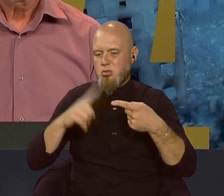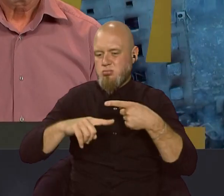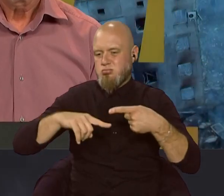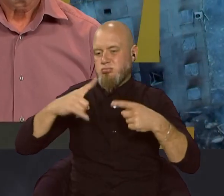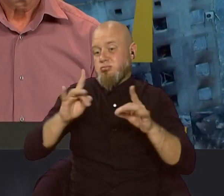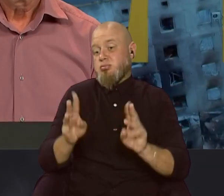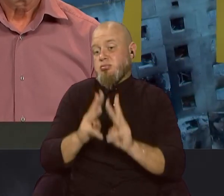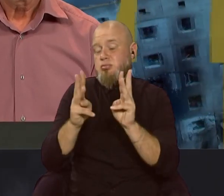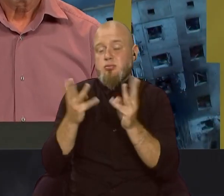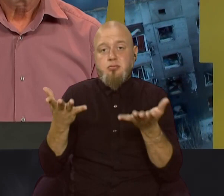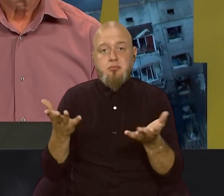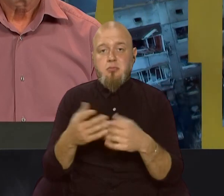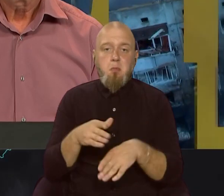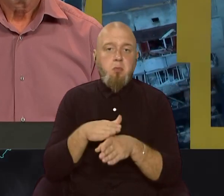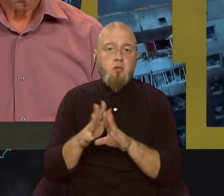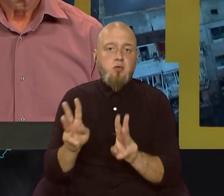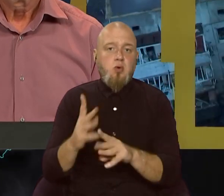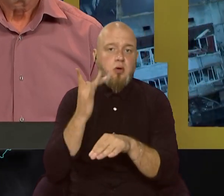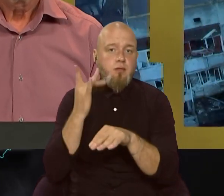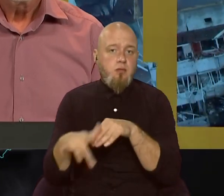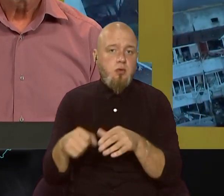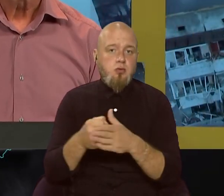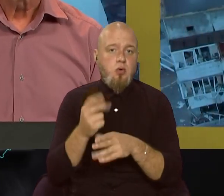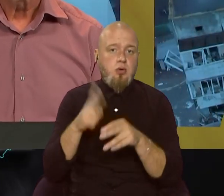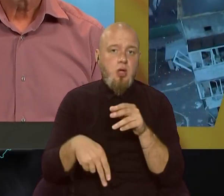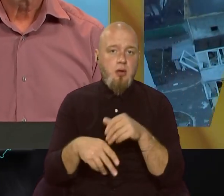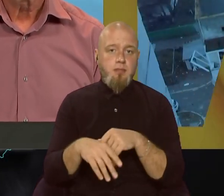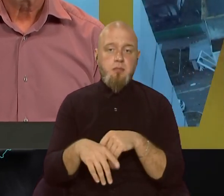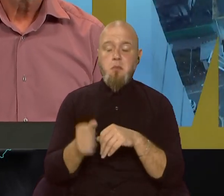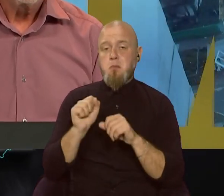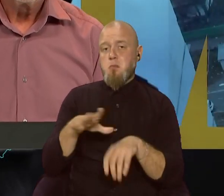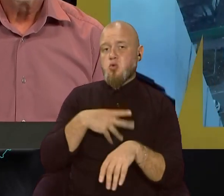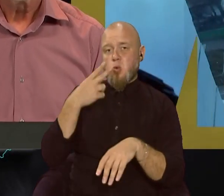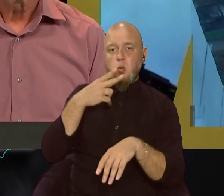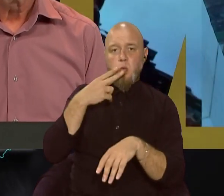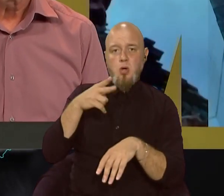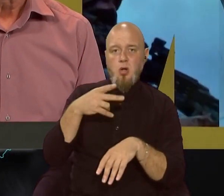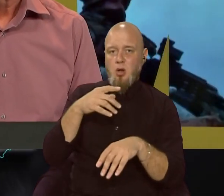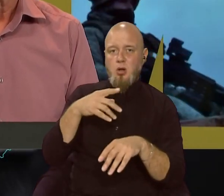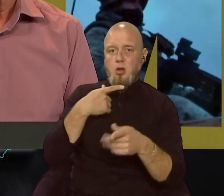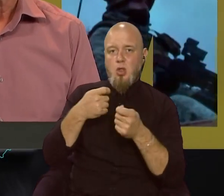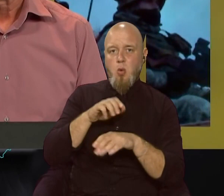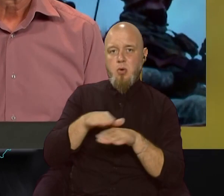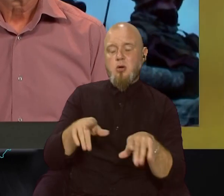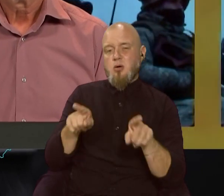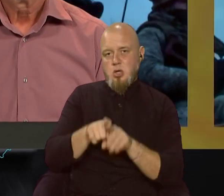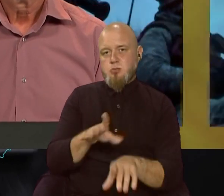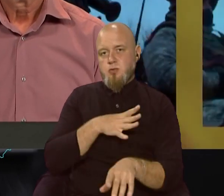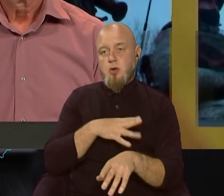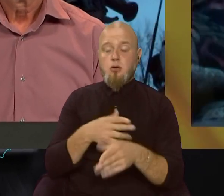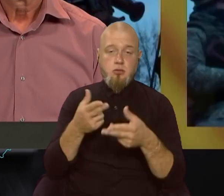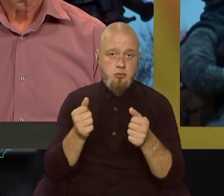і автомобіль згорів повністю дотла. Може, курила необережно. Теж буває. Ну, так.